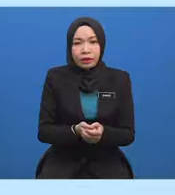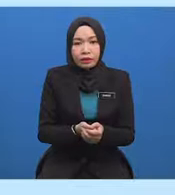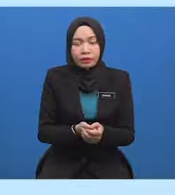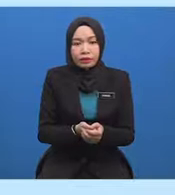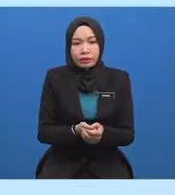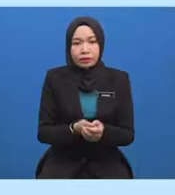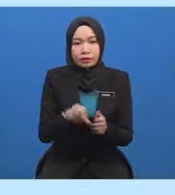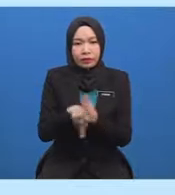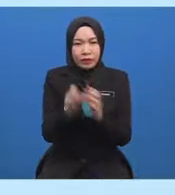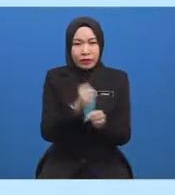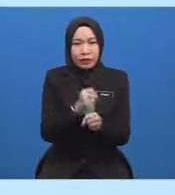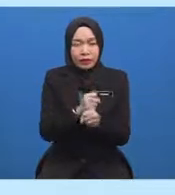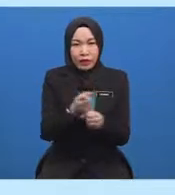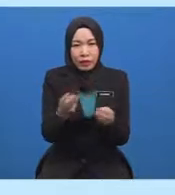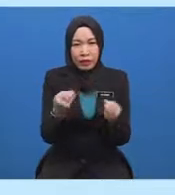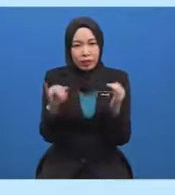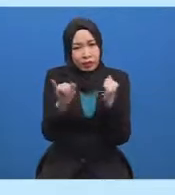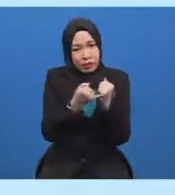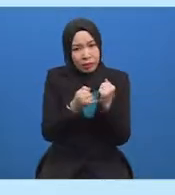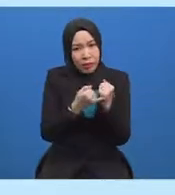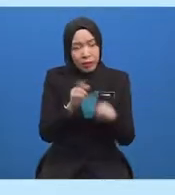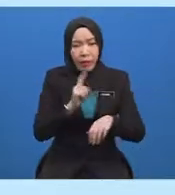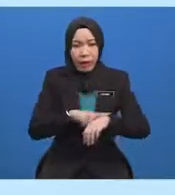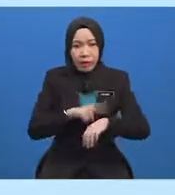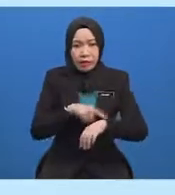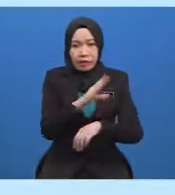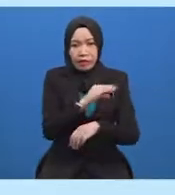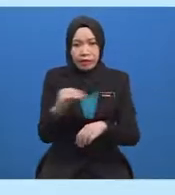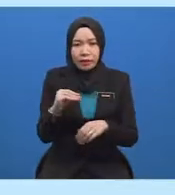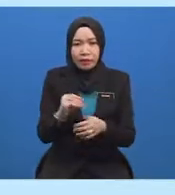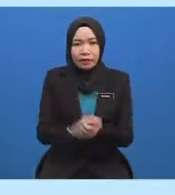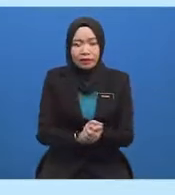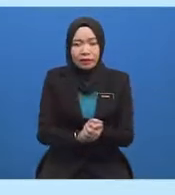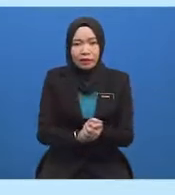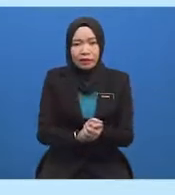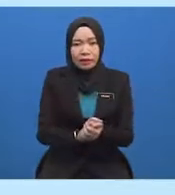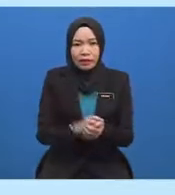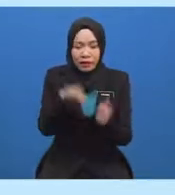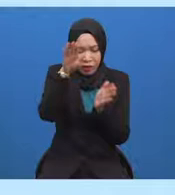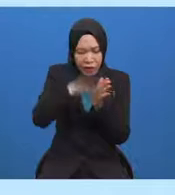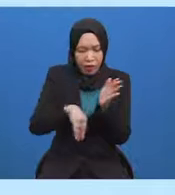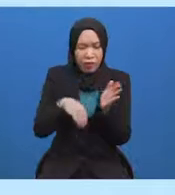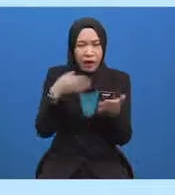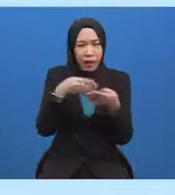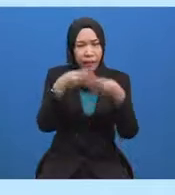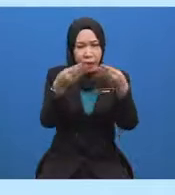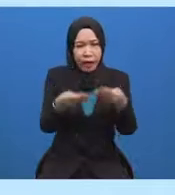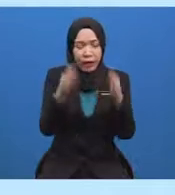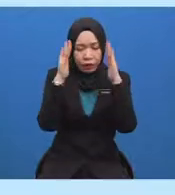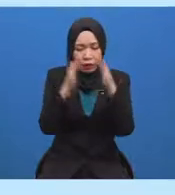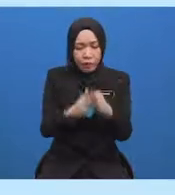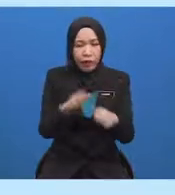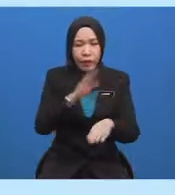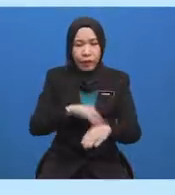menjimatkan kos pembinaan lalai dan kurang memberi perhatian kepada langkah-langkah